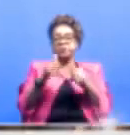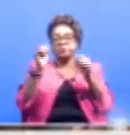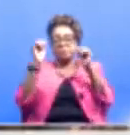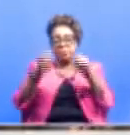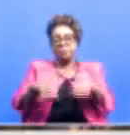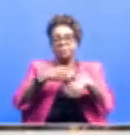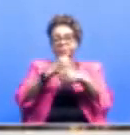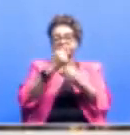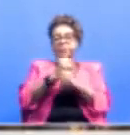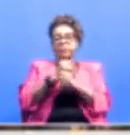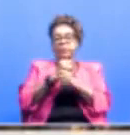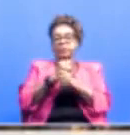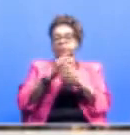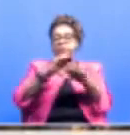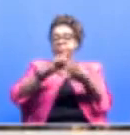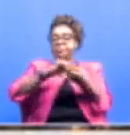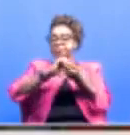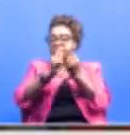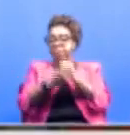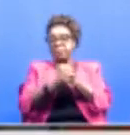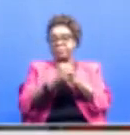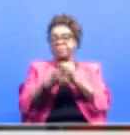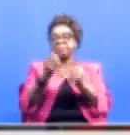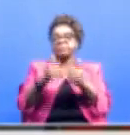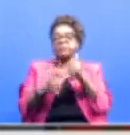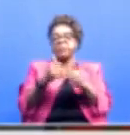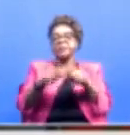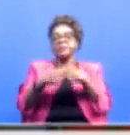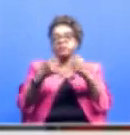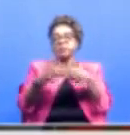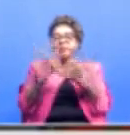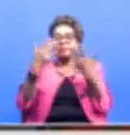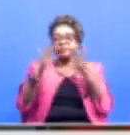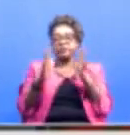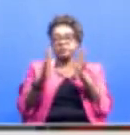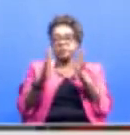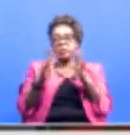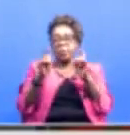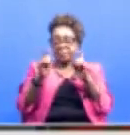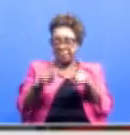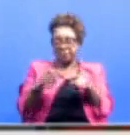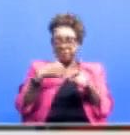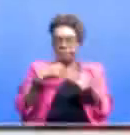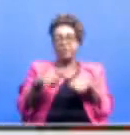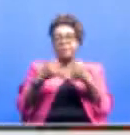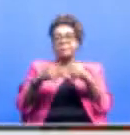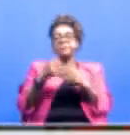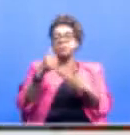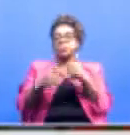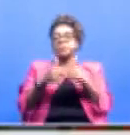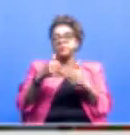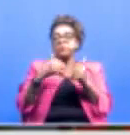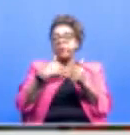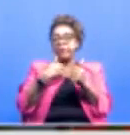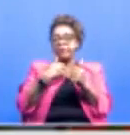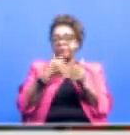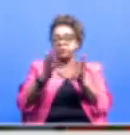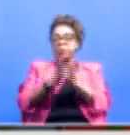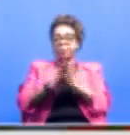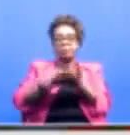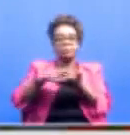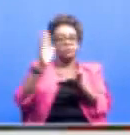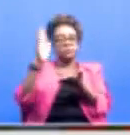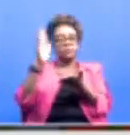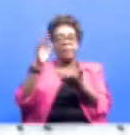kufanywa ili kukarabati mazingira yaliyoharibiwa. And we must undo the damage that we have done to nature. We must, of